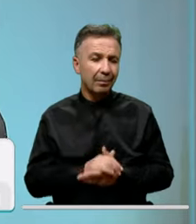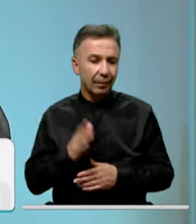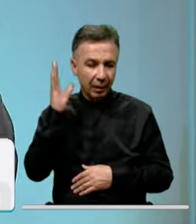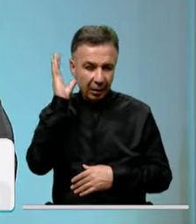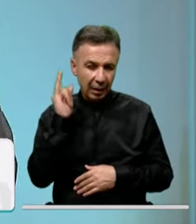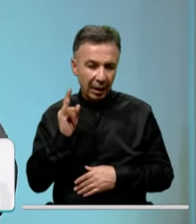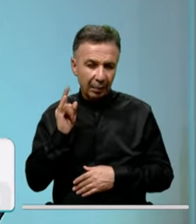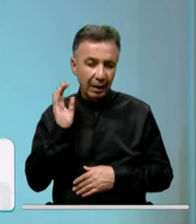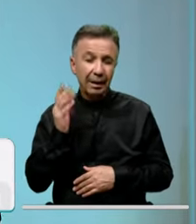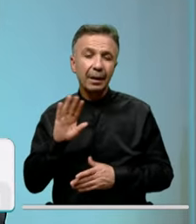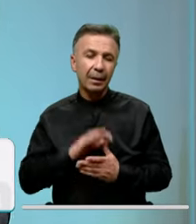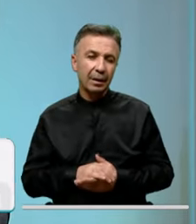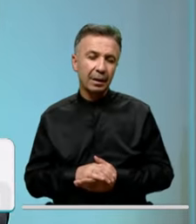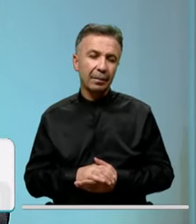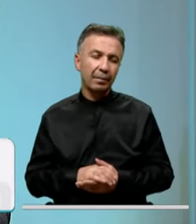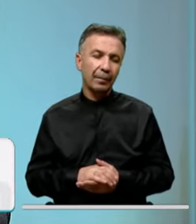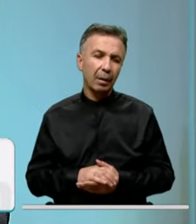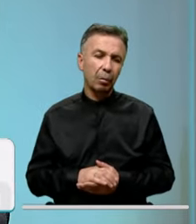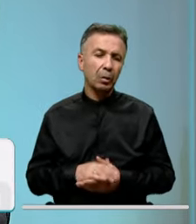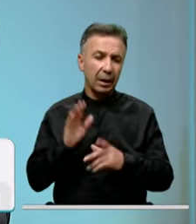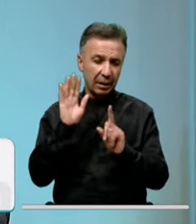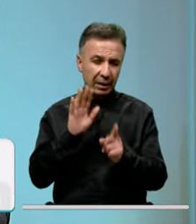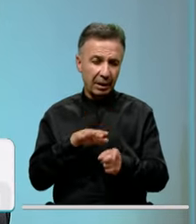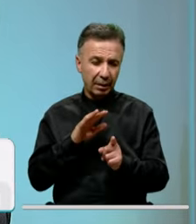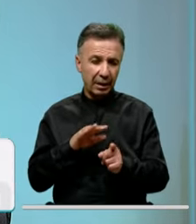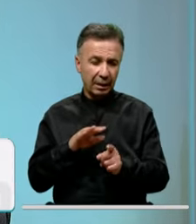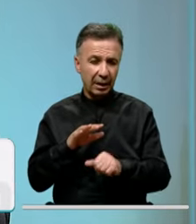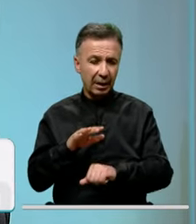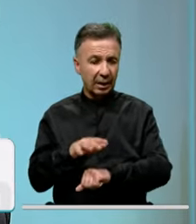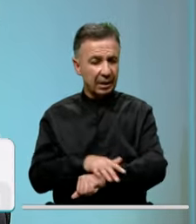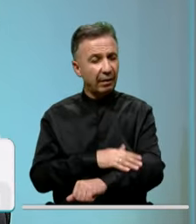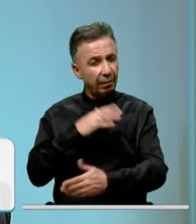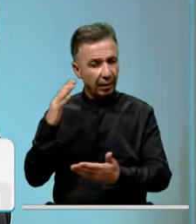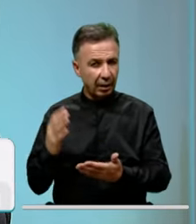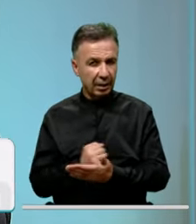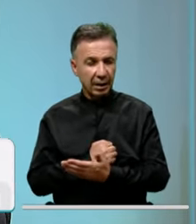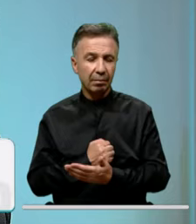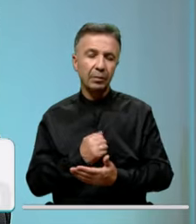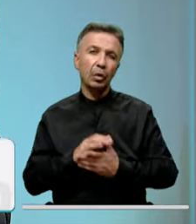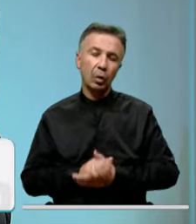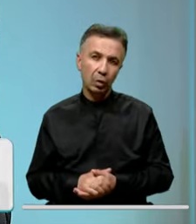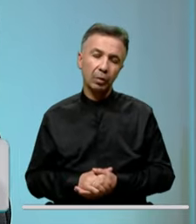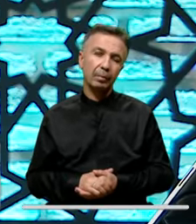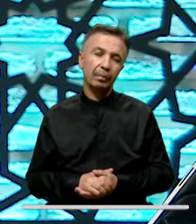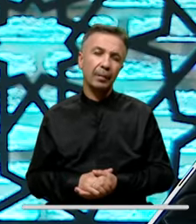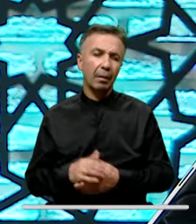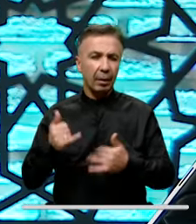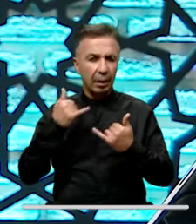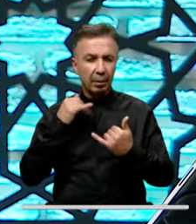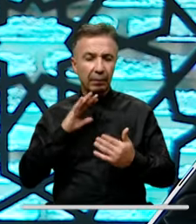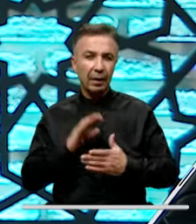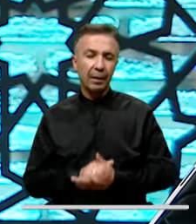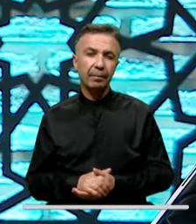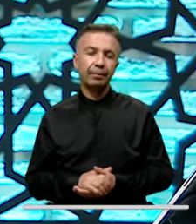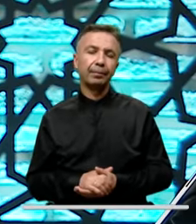gitme imkanımız olmadı. Aynen öyle. Dolayısıyla bu da cemaat sevabını elde etmeye vesiledir. Peki hocam, teşekkür ederiz. Bir telefon bağlantımız